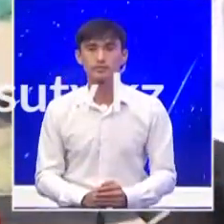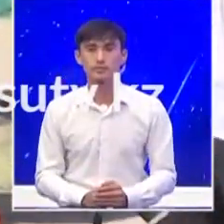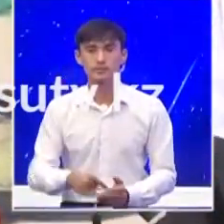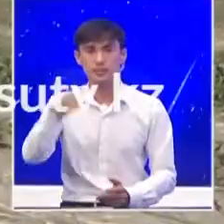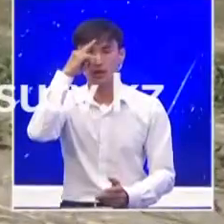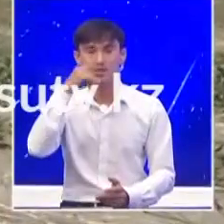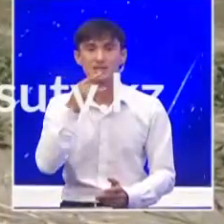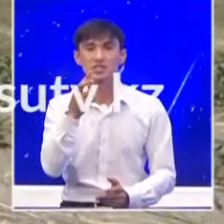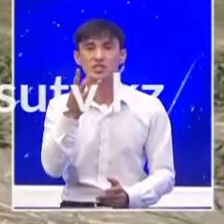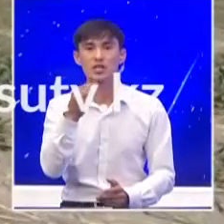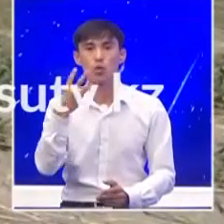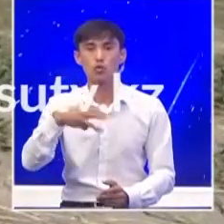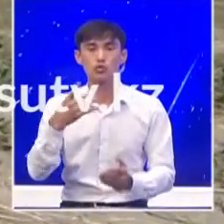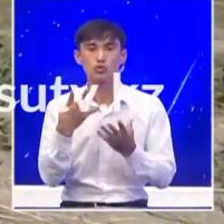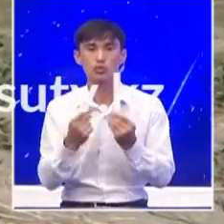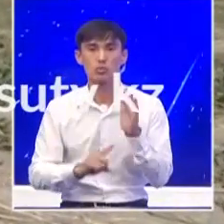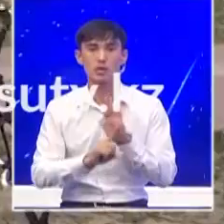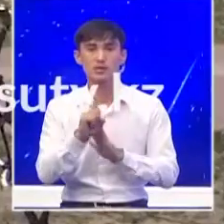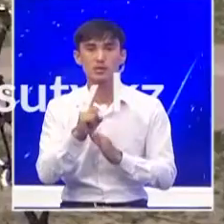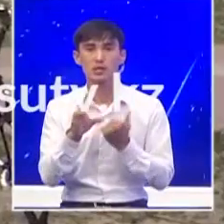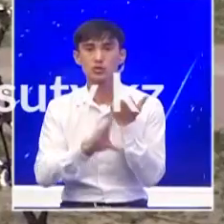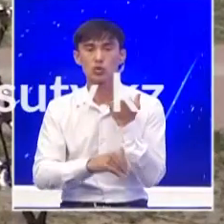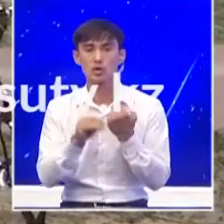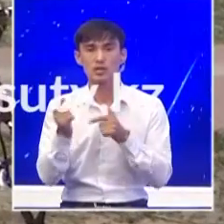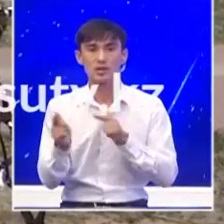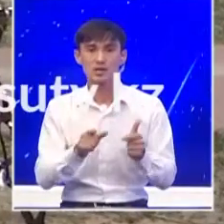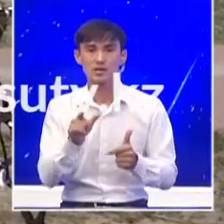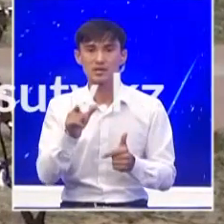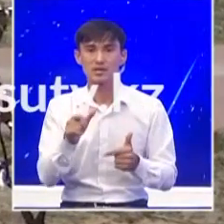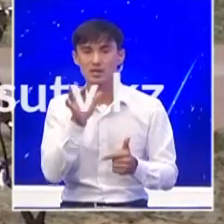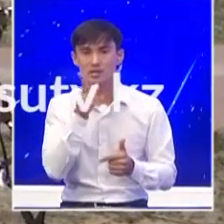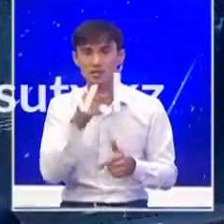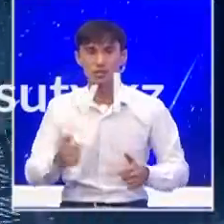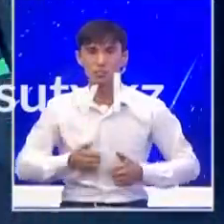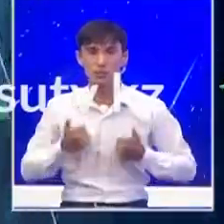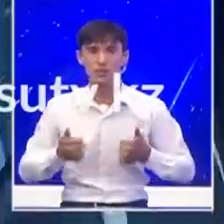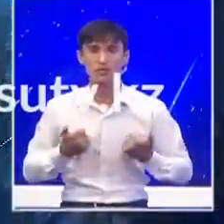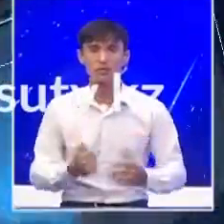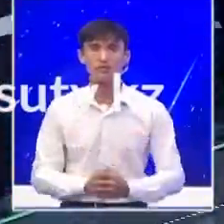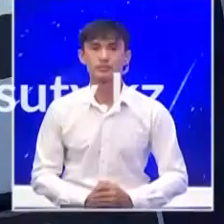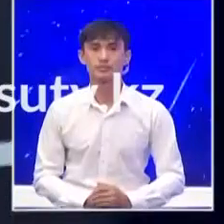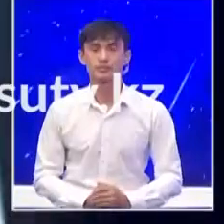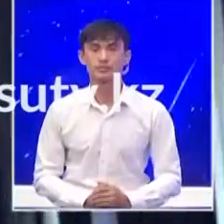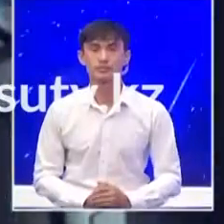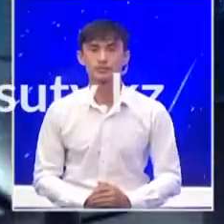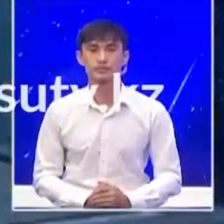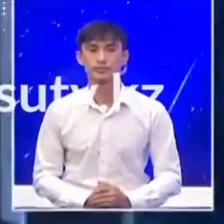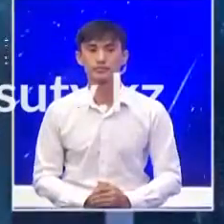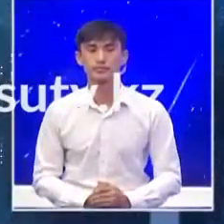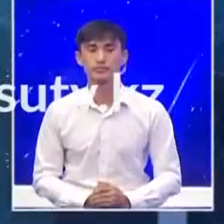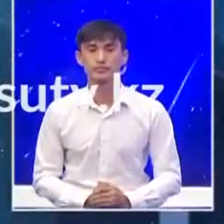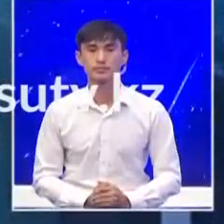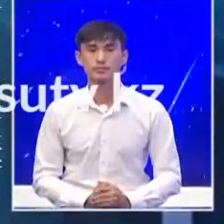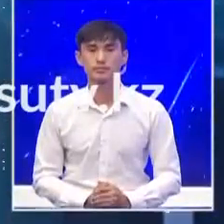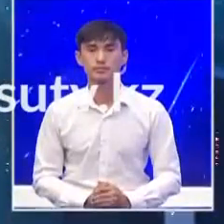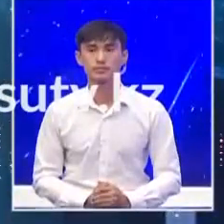шілденің 30 күні басталады. Қазір жерлестеріміз соңғы дайындық кезеңдерін пысықтап жатыр. Жарқын Нұрланұлы, Абылай Құттықбай, Жетісу телеарнасы.